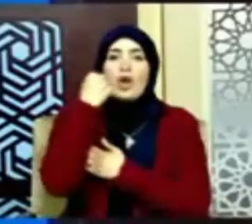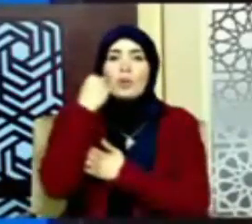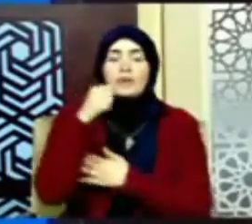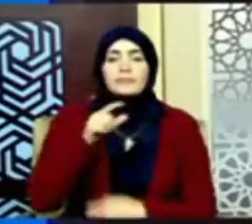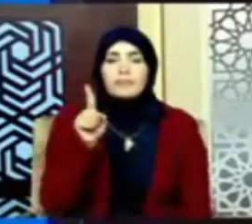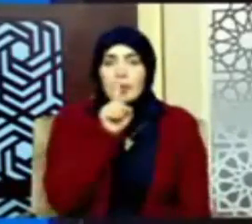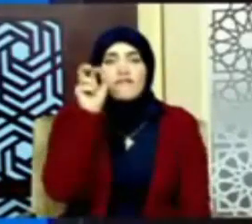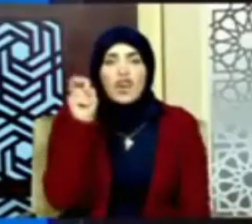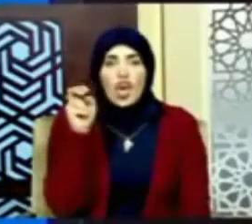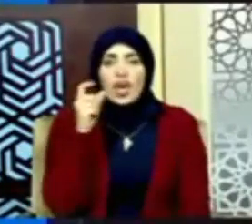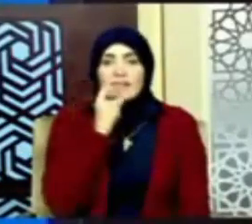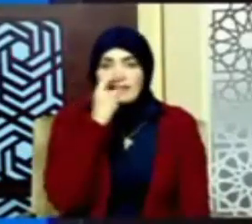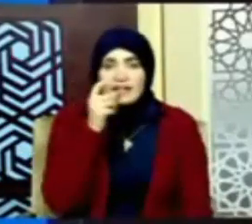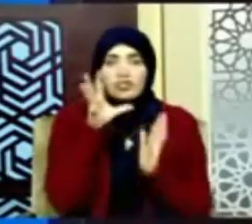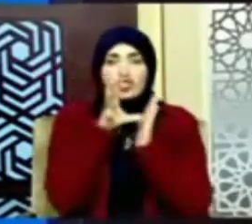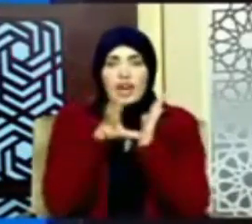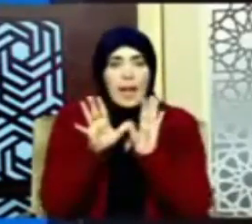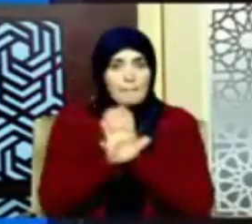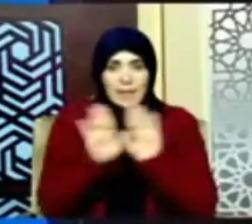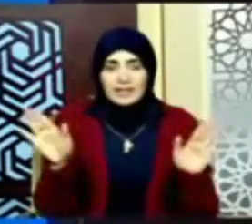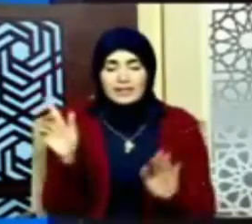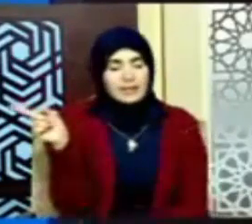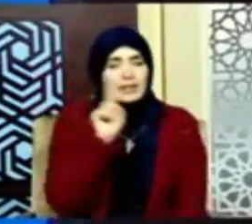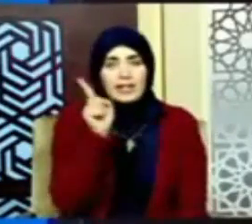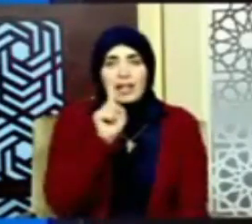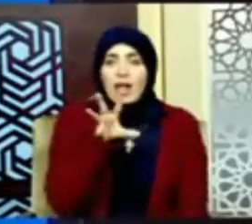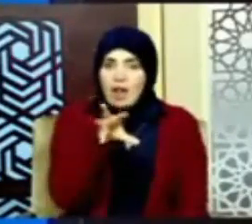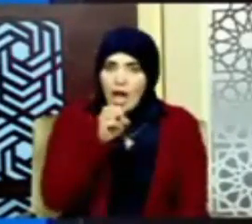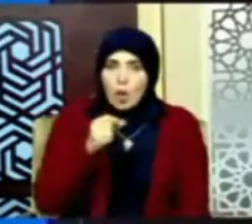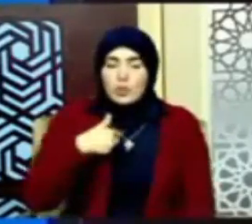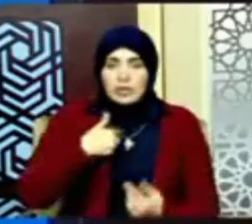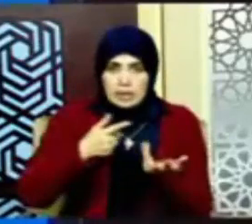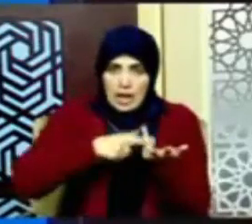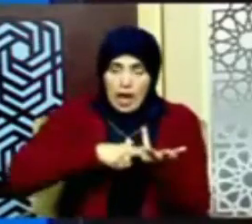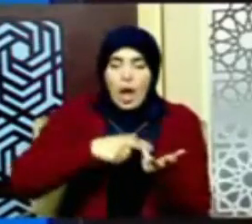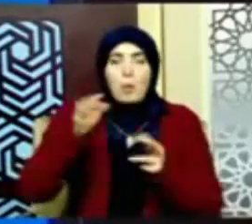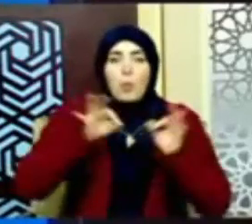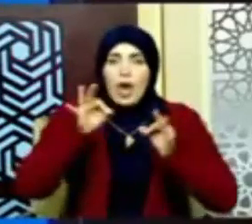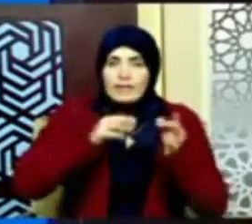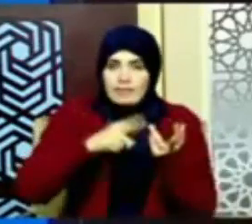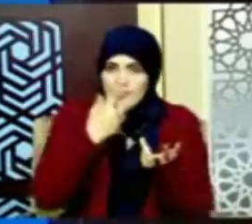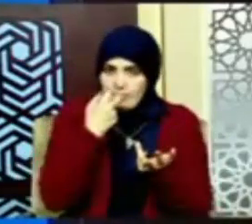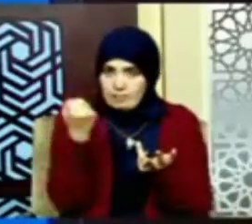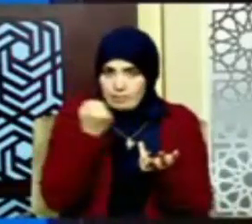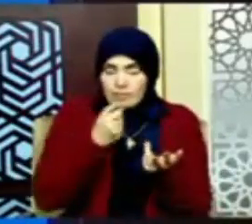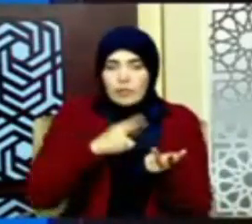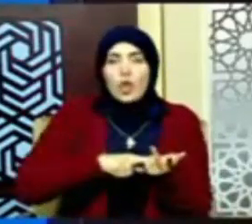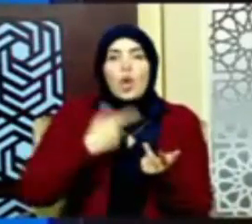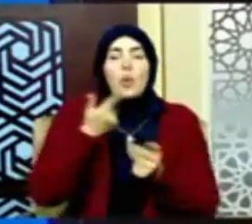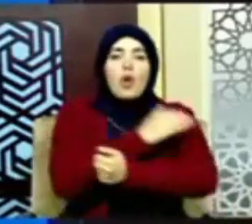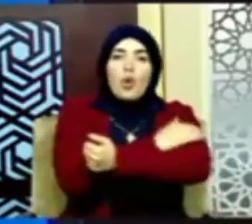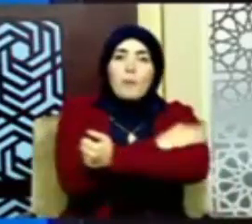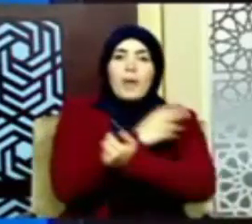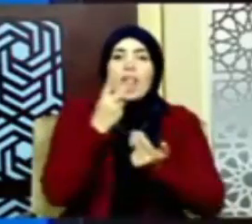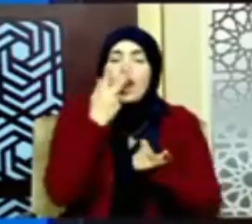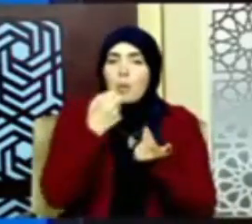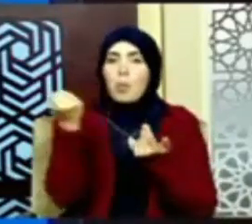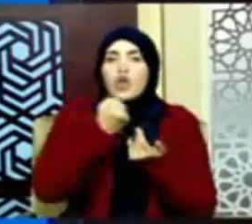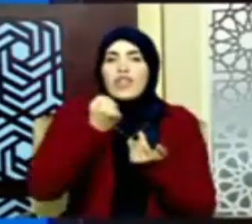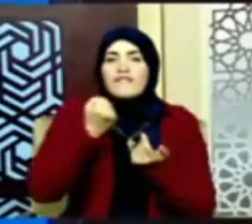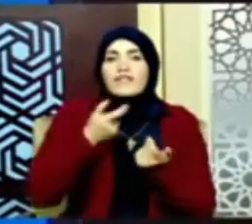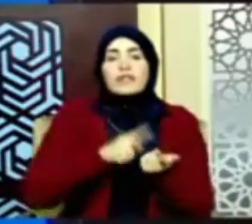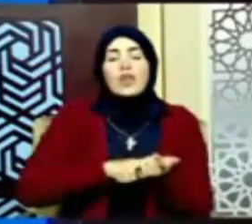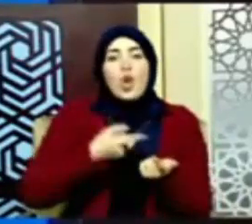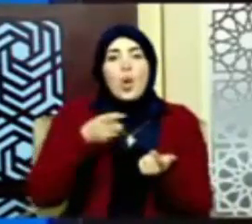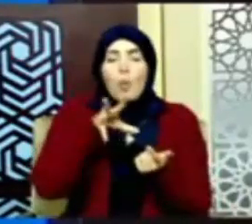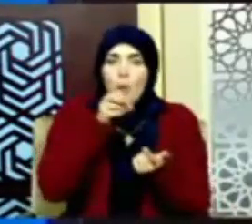نحتاج إلى أطباء ماهرين وإلى مهندسين متقنين وإلى عمال محترفين مهرة.